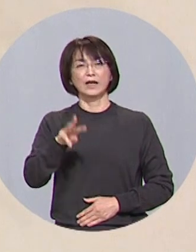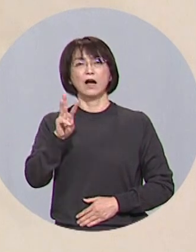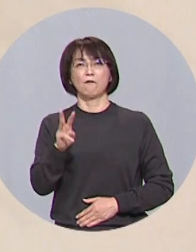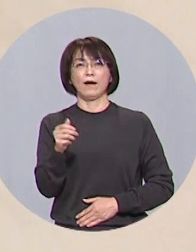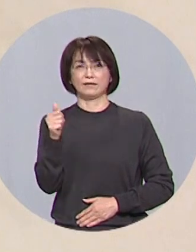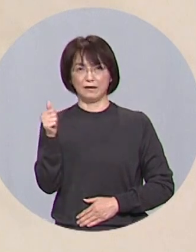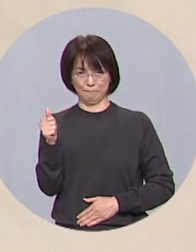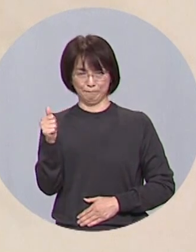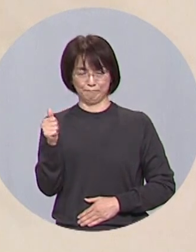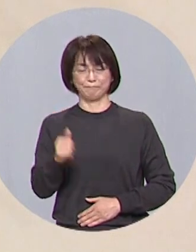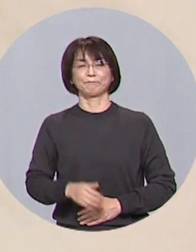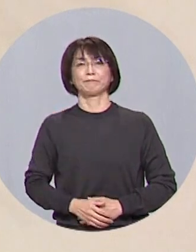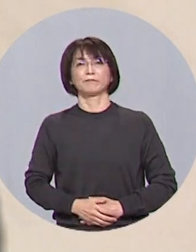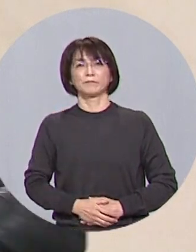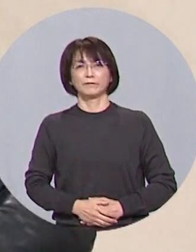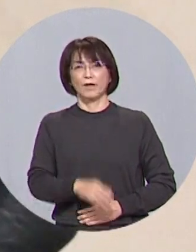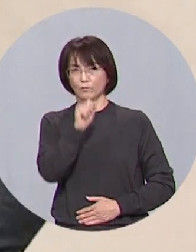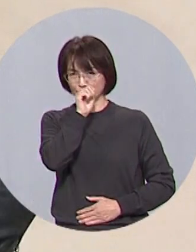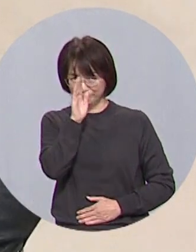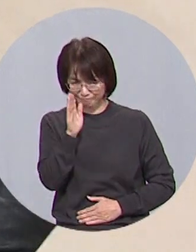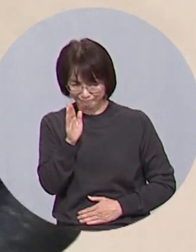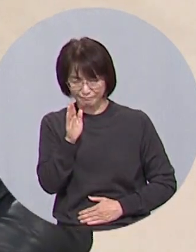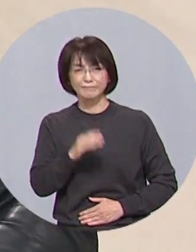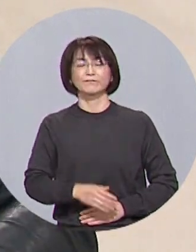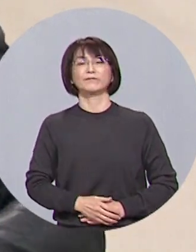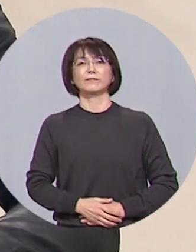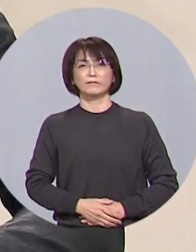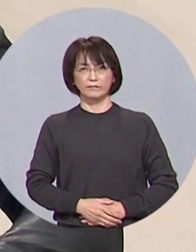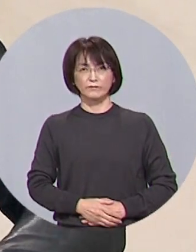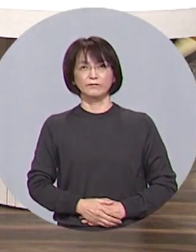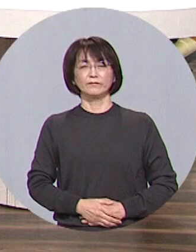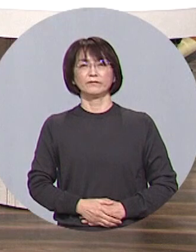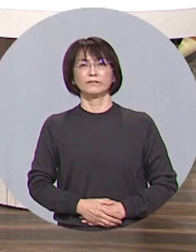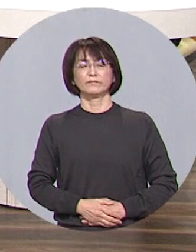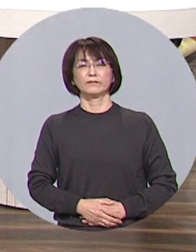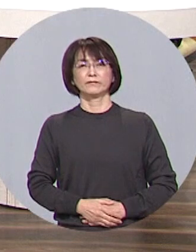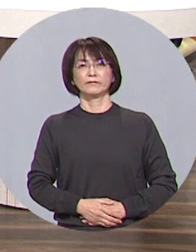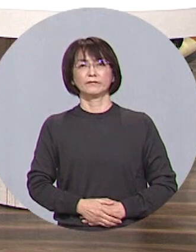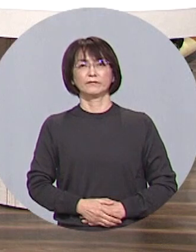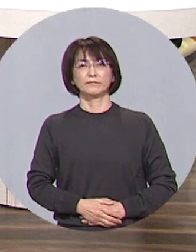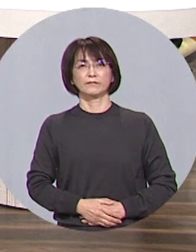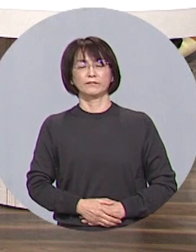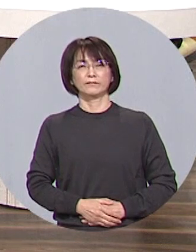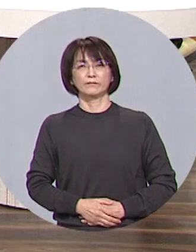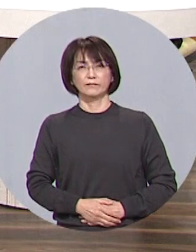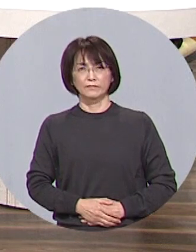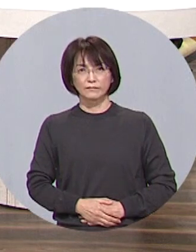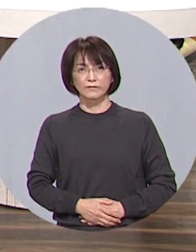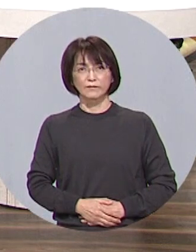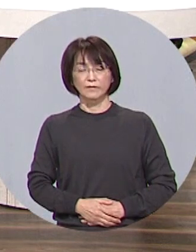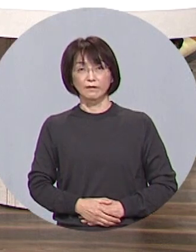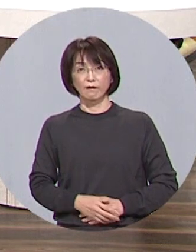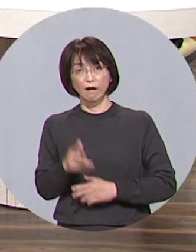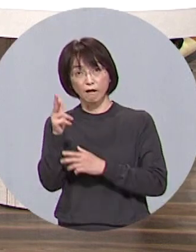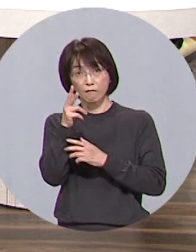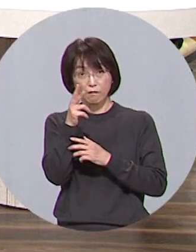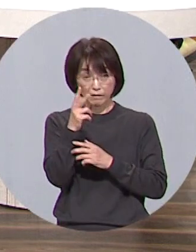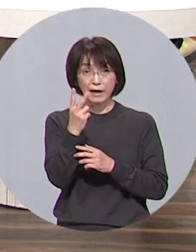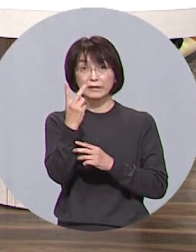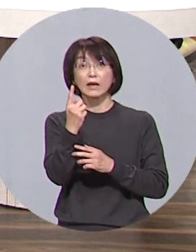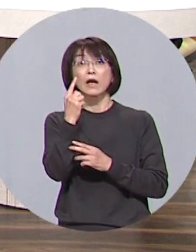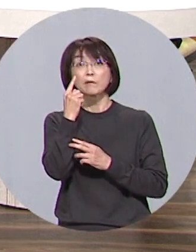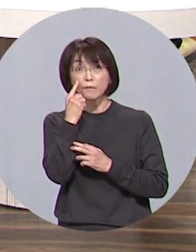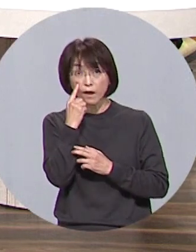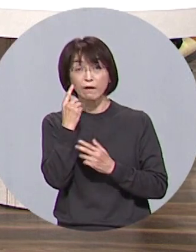ございます。 よろしくお願いします。 ありがとうございます。 いただきます。 花 さん、ロケは2回目、ね、はい、2人と